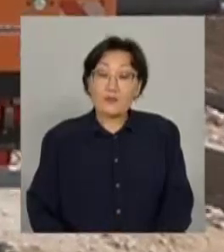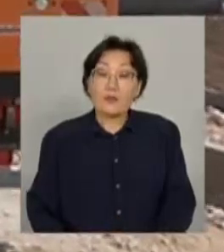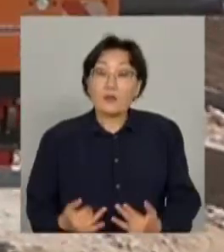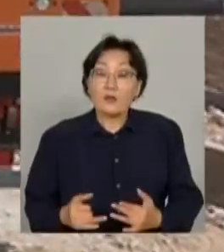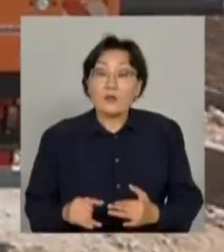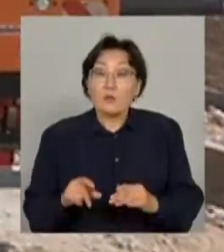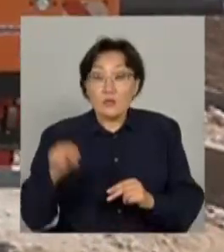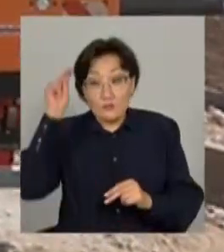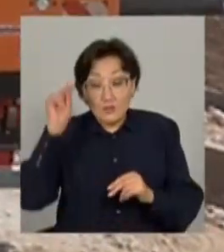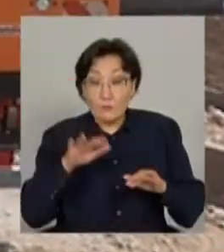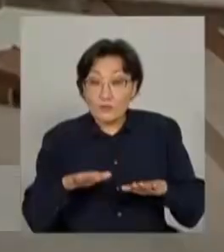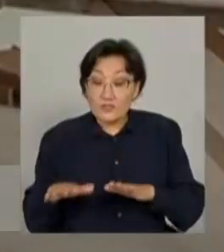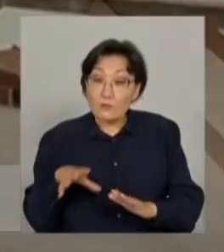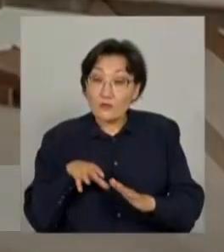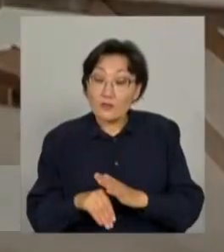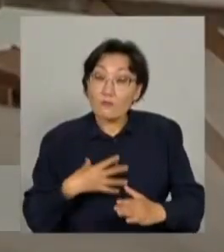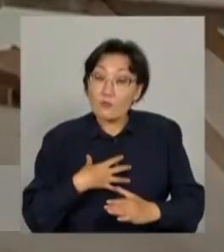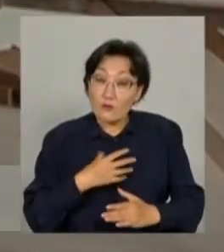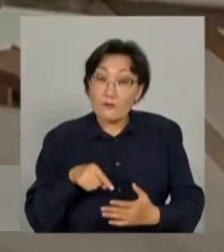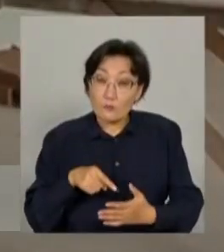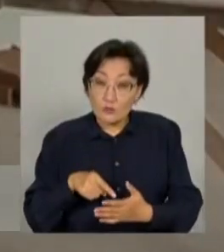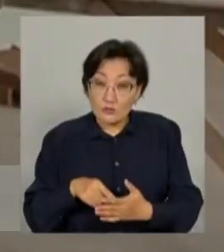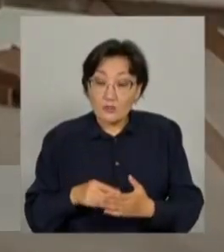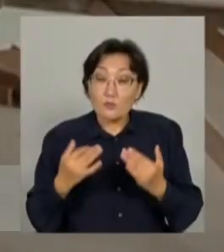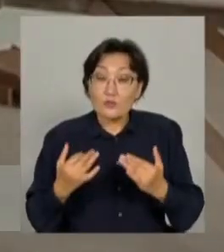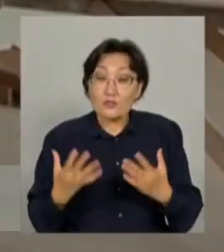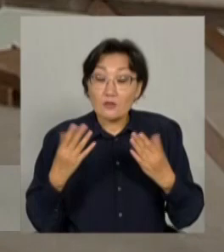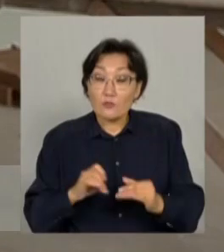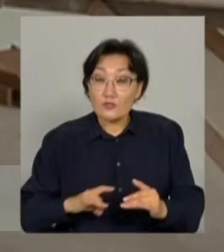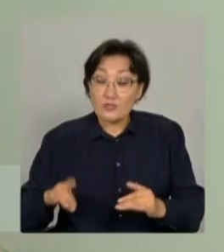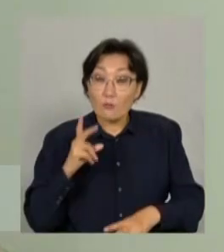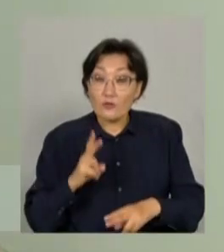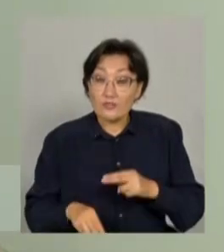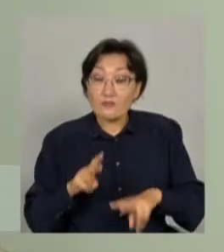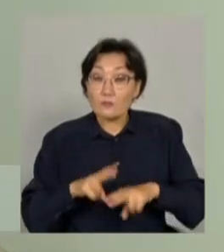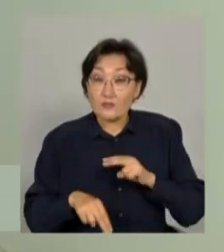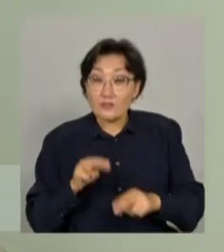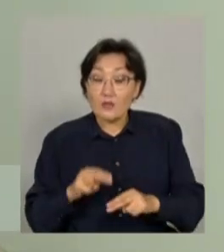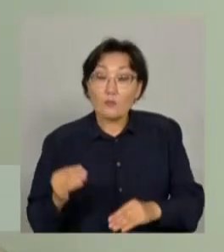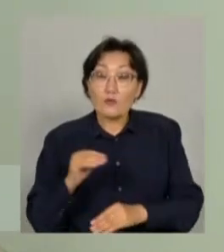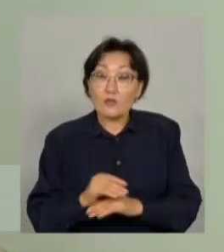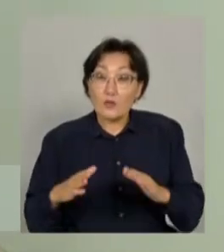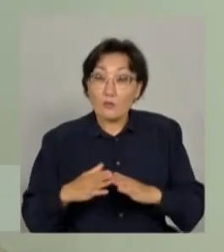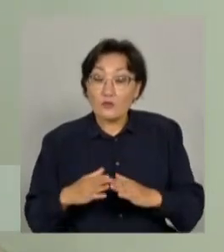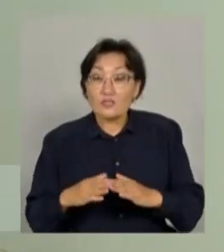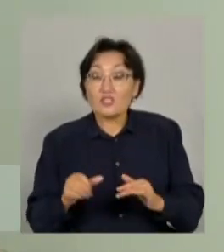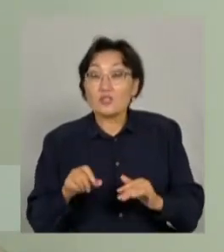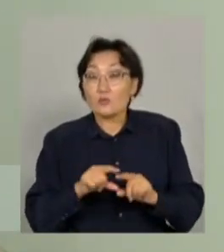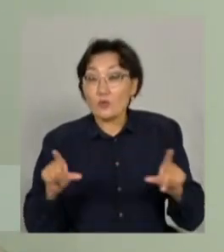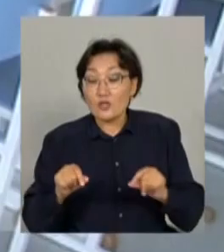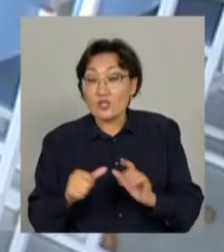Дефицит ученических мест также в числе актуальных вопросов. На сегодня в районе завершается строительство пристройки к зданию школы